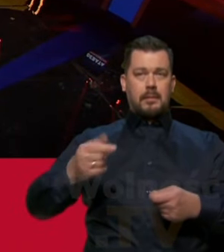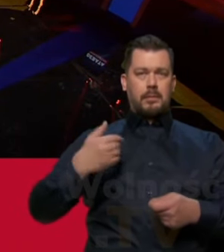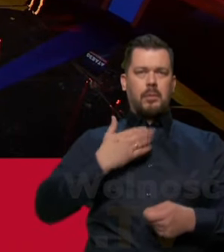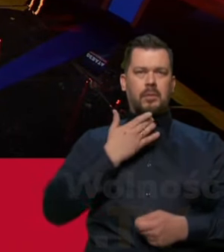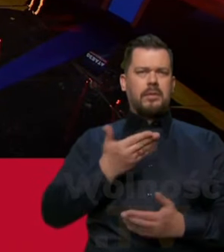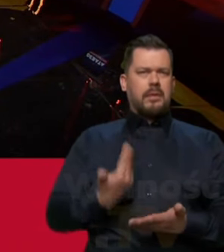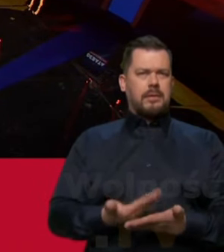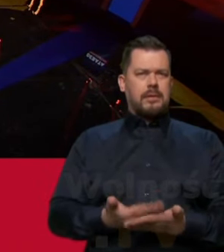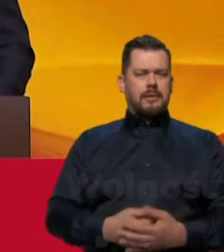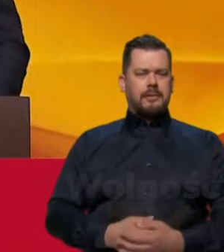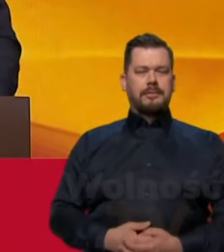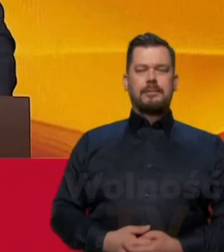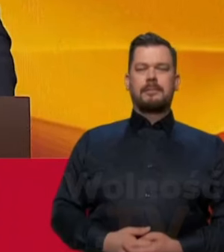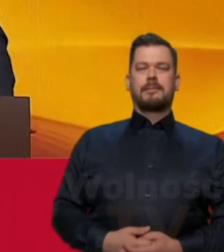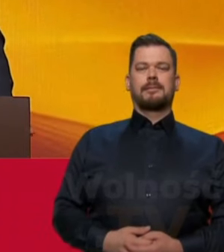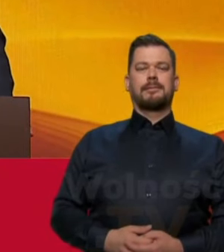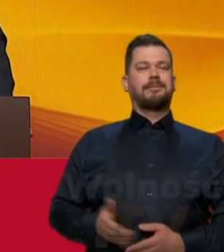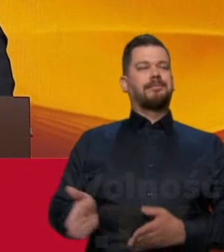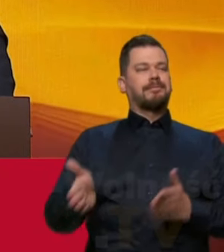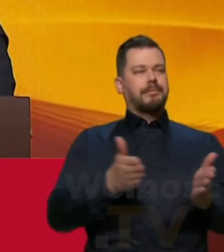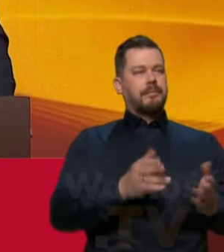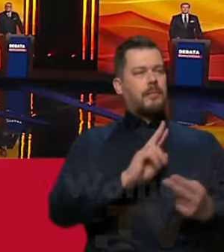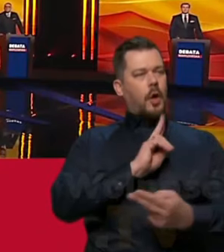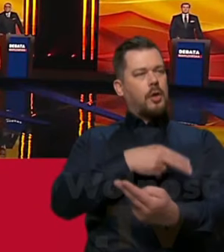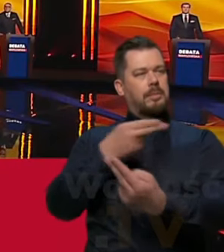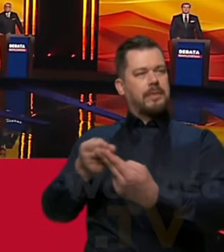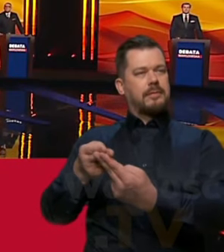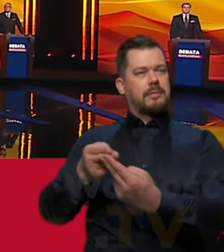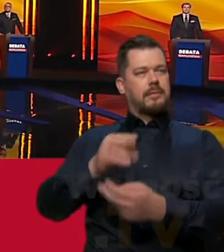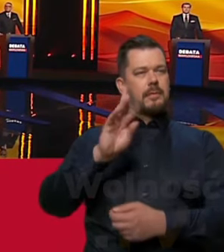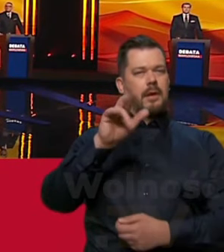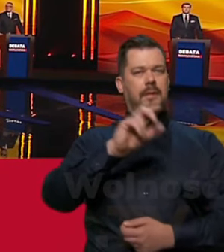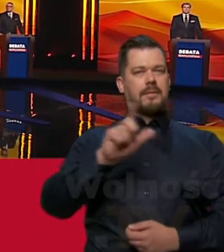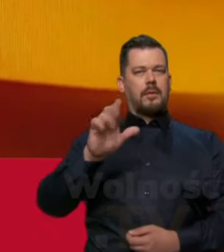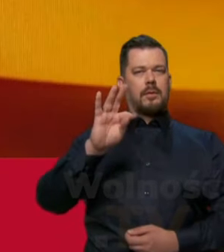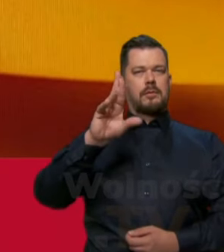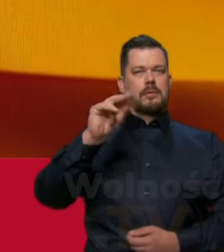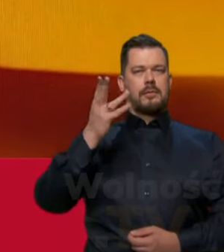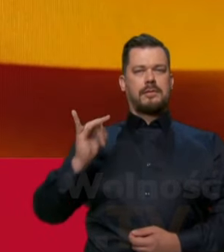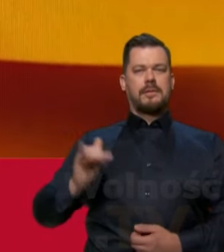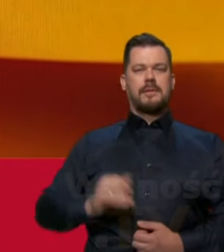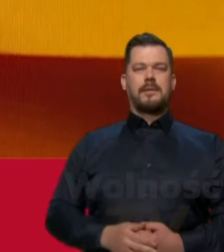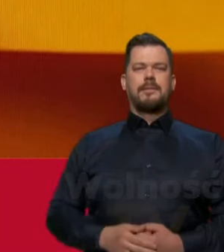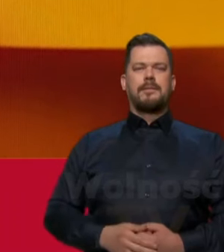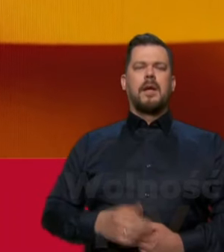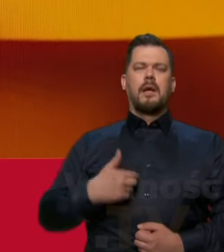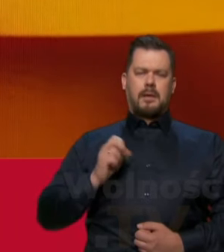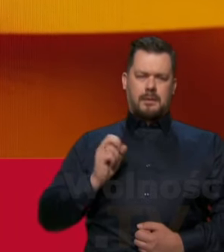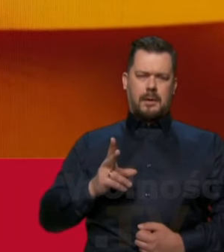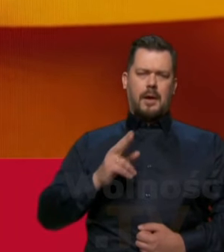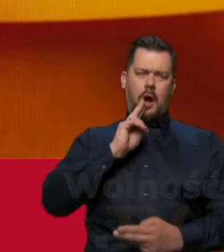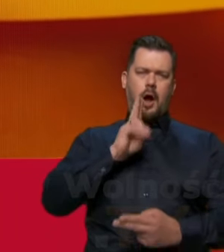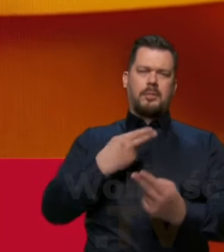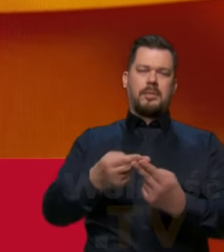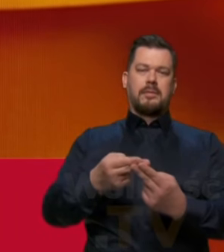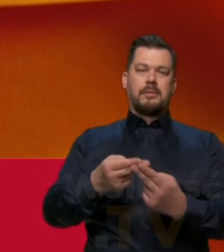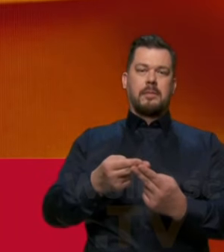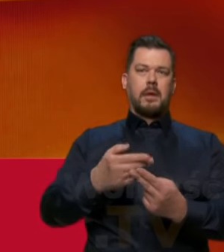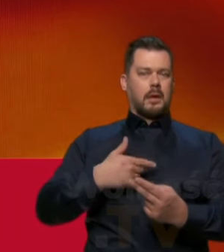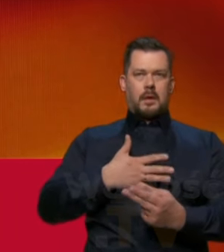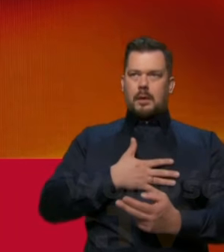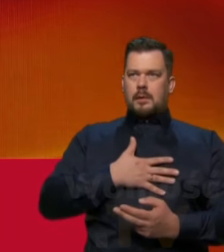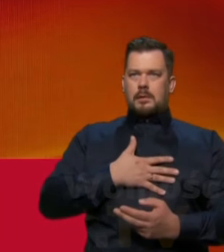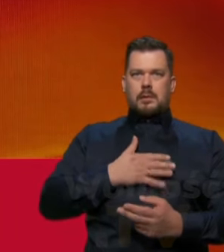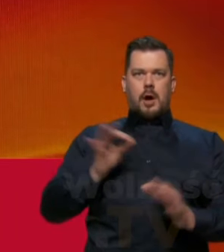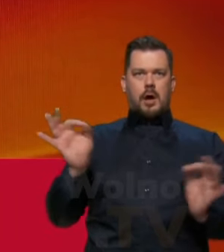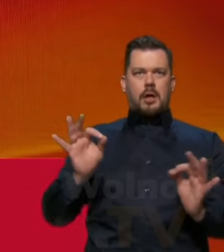zadane pytanie. A teraz czas na odpowiedź ma pan Rafał Trzaskowski. Tak, ja odpowiem na to pytanie, bo tak samo byłem tym zbulwersowany